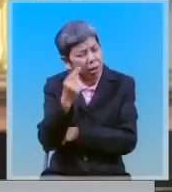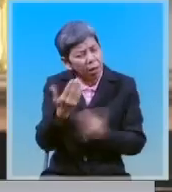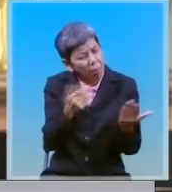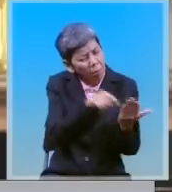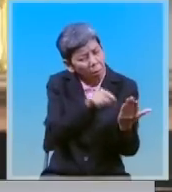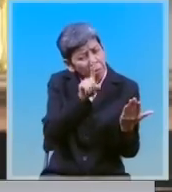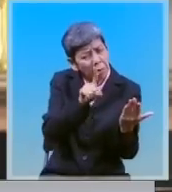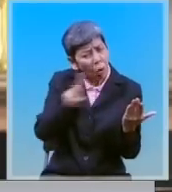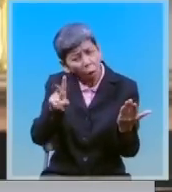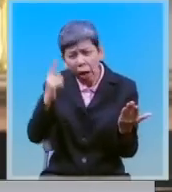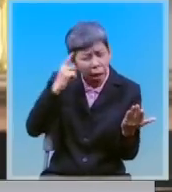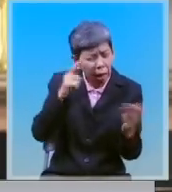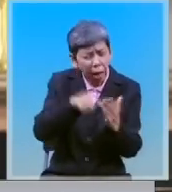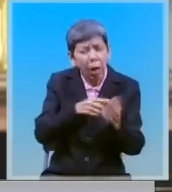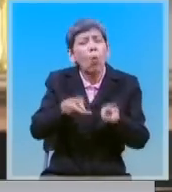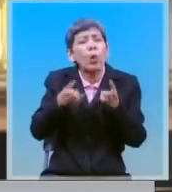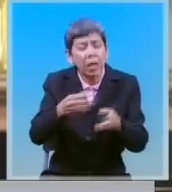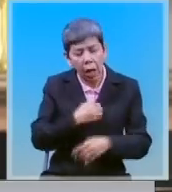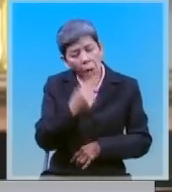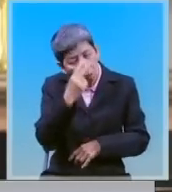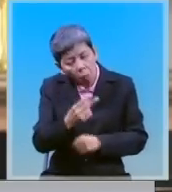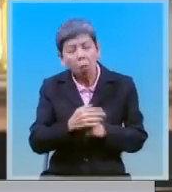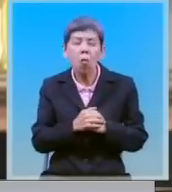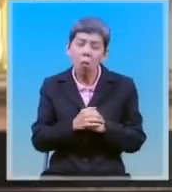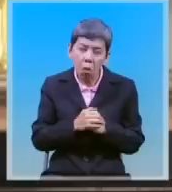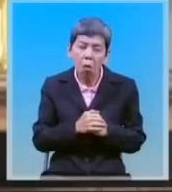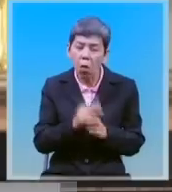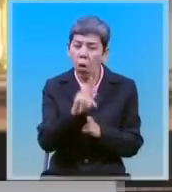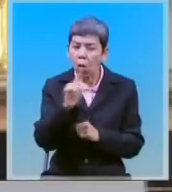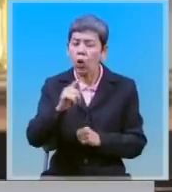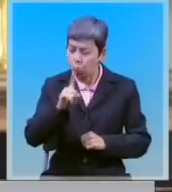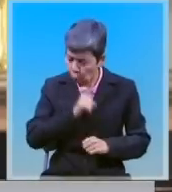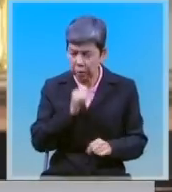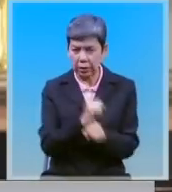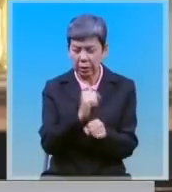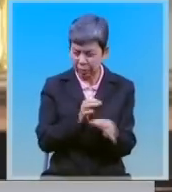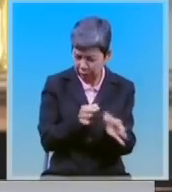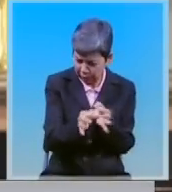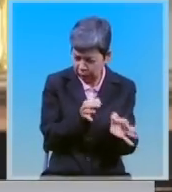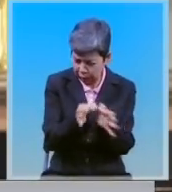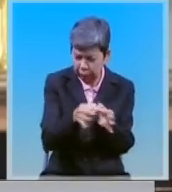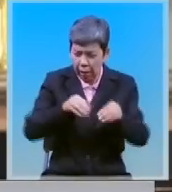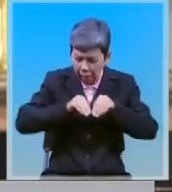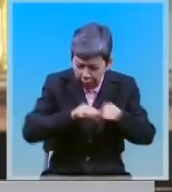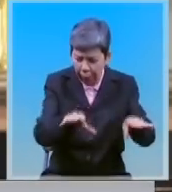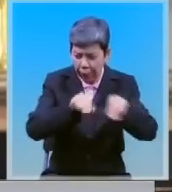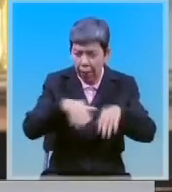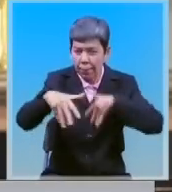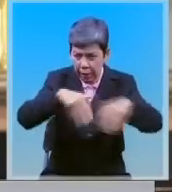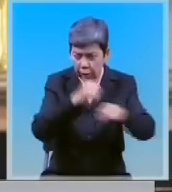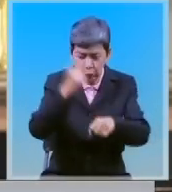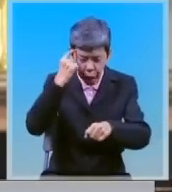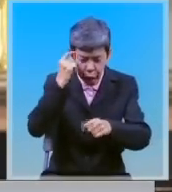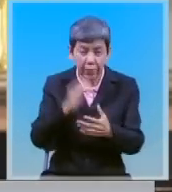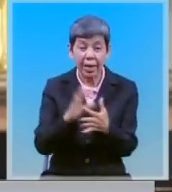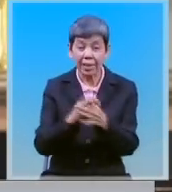ลือกกันอย่างไรอันนี้ก็เป็นเครื่องชี้ให้เห็นว่ากกต.ต้องทำงานในส่วนของการประชาสัมพันธ์ให้มากขึ้นการย